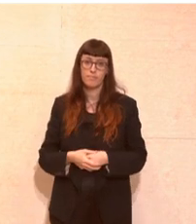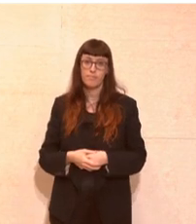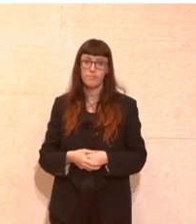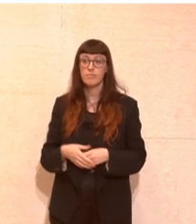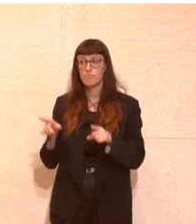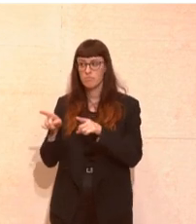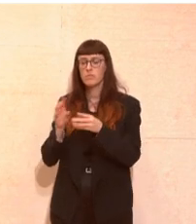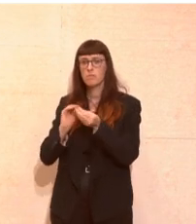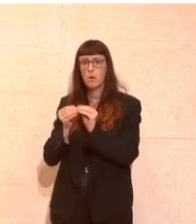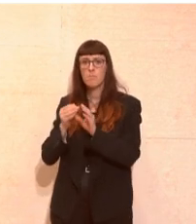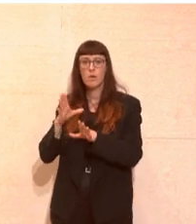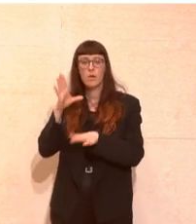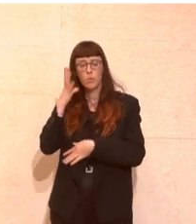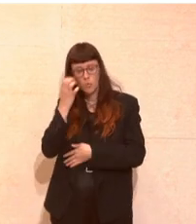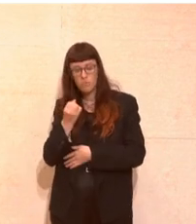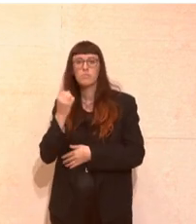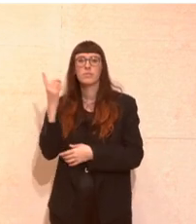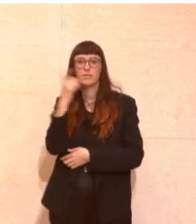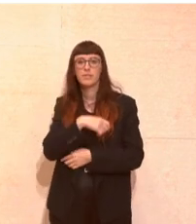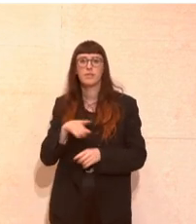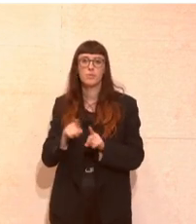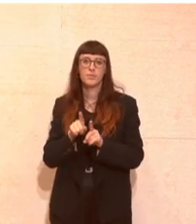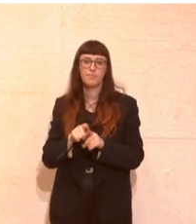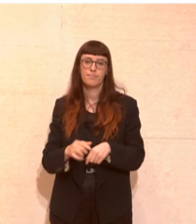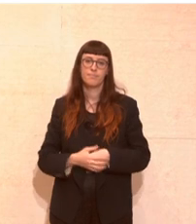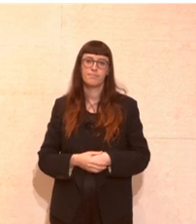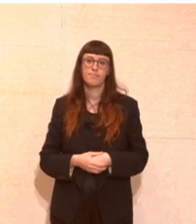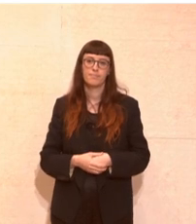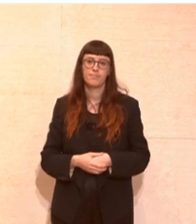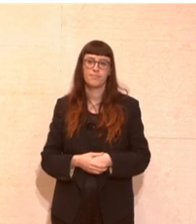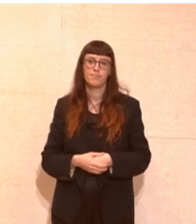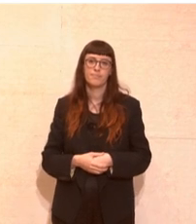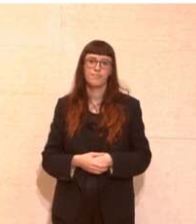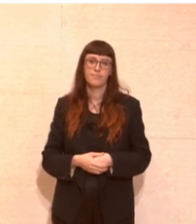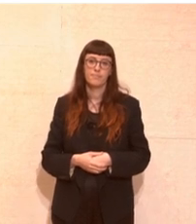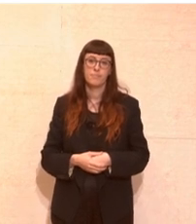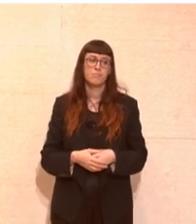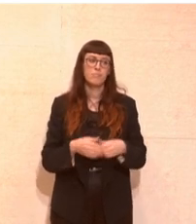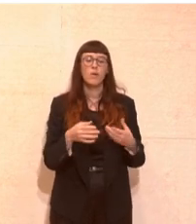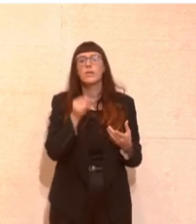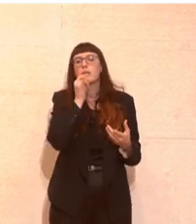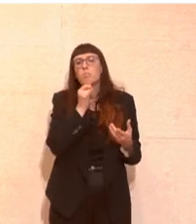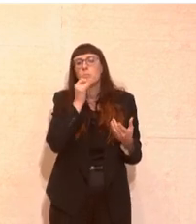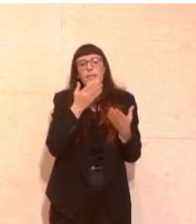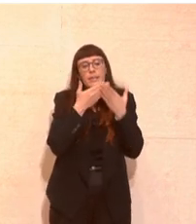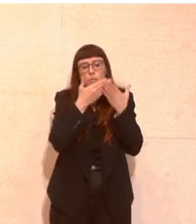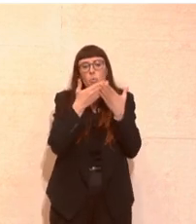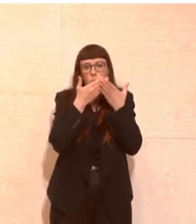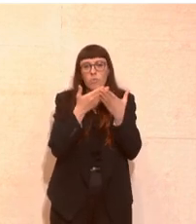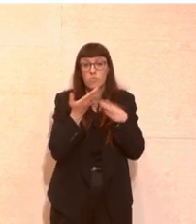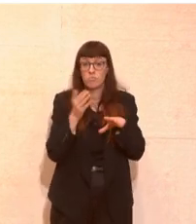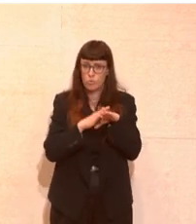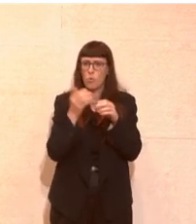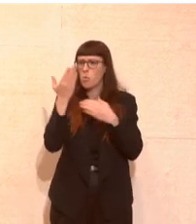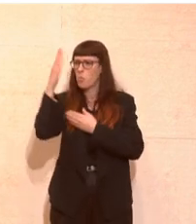difficultés d'endormissement. Et ça s'est corroboré par d'autres études, donc c'est une petite étude ici, par d'autres études sur de plus grandes populations, et